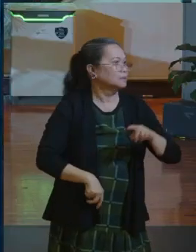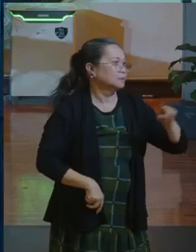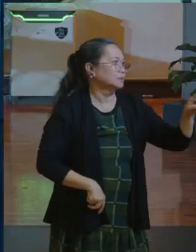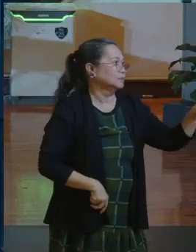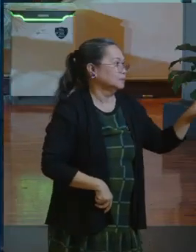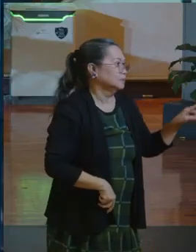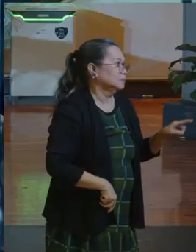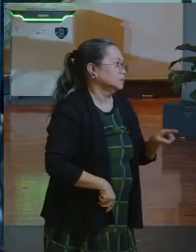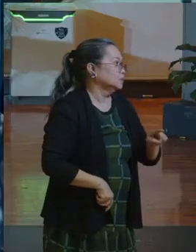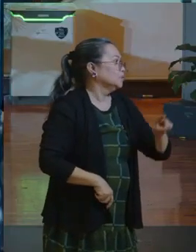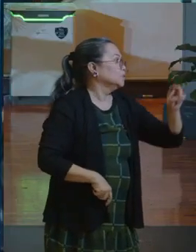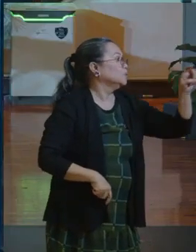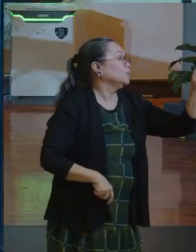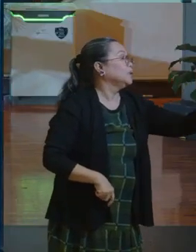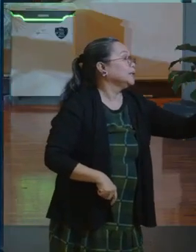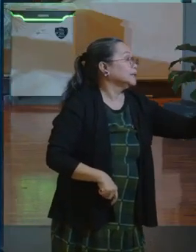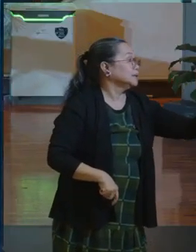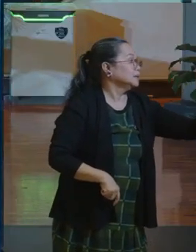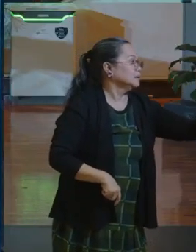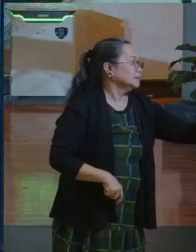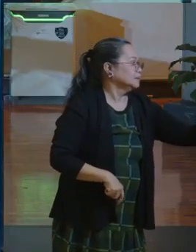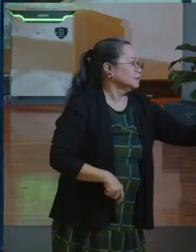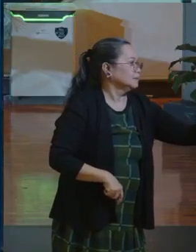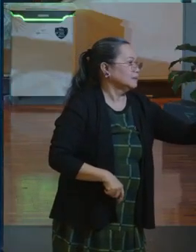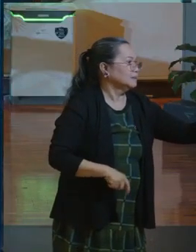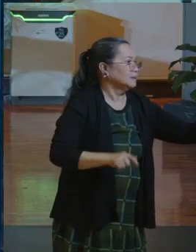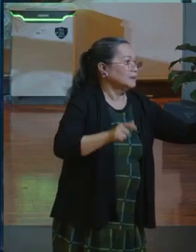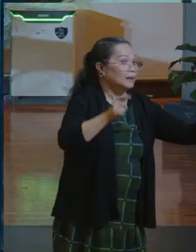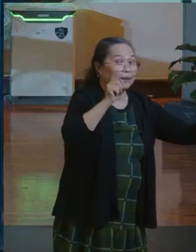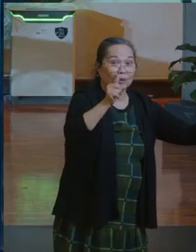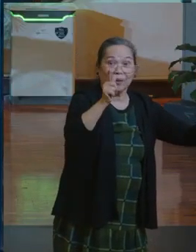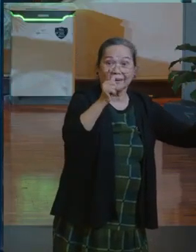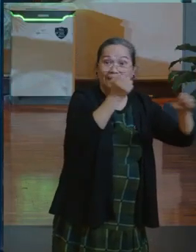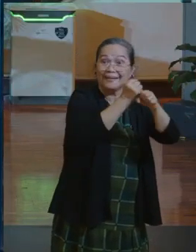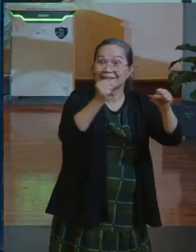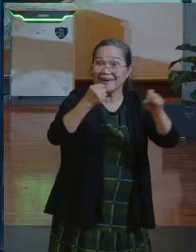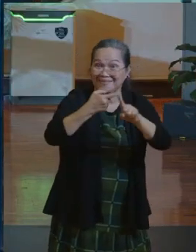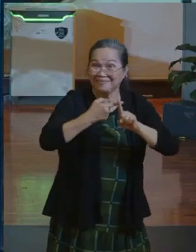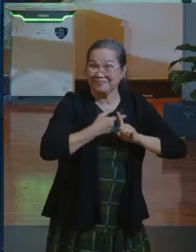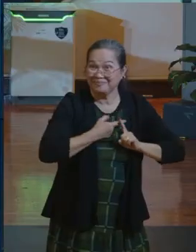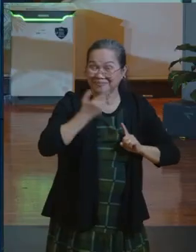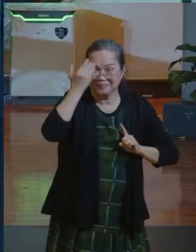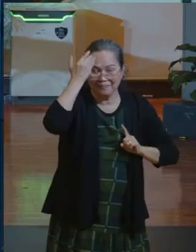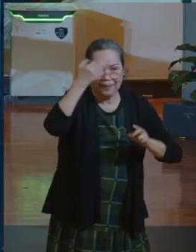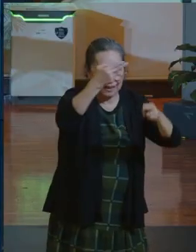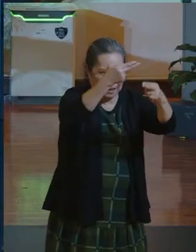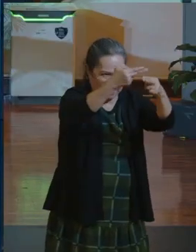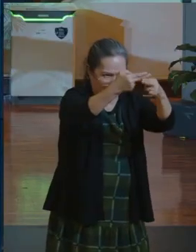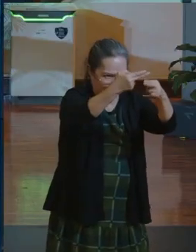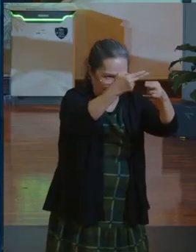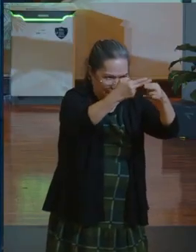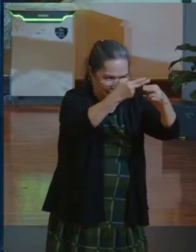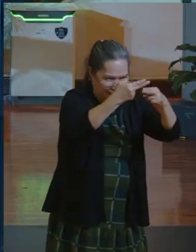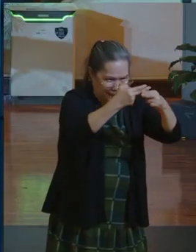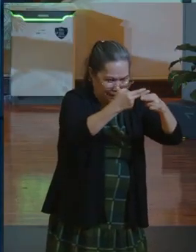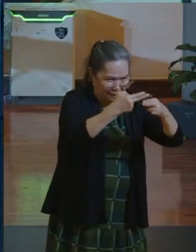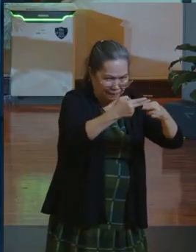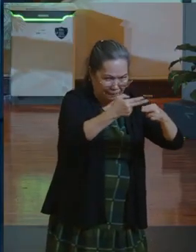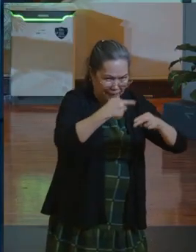So, kailangan, yung 20 na yon ay mga pangalan na